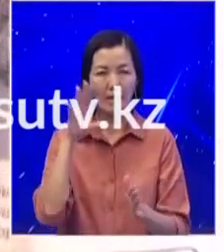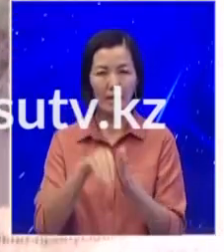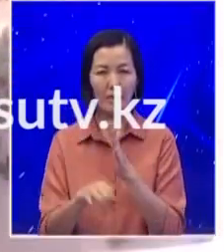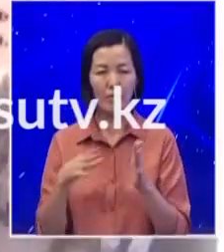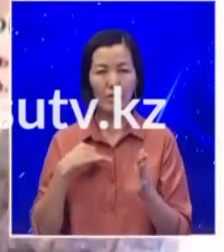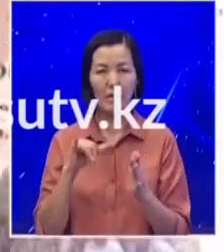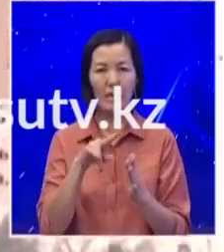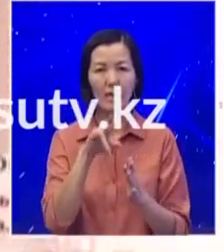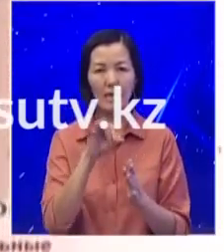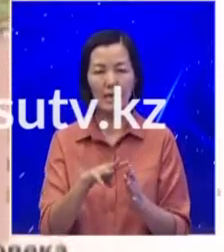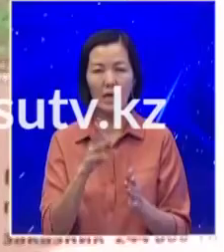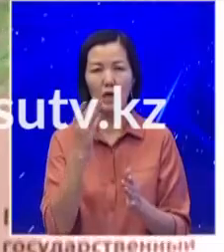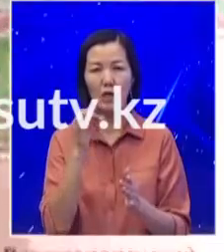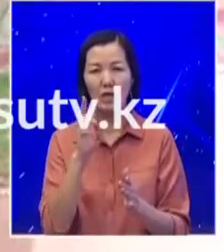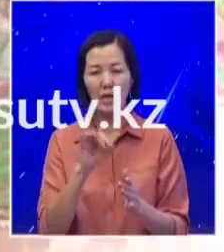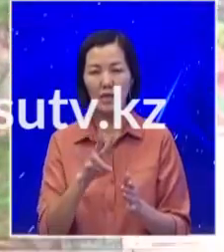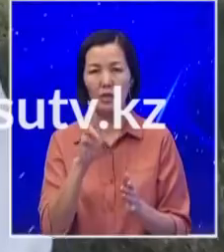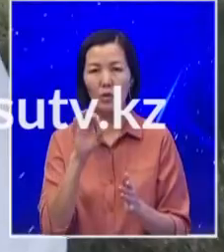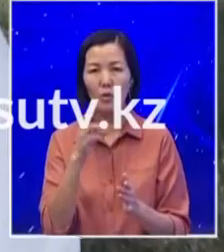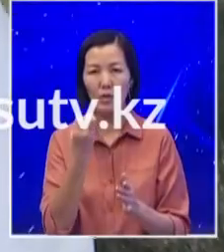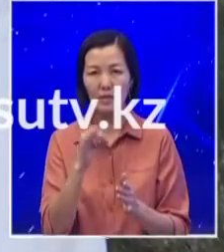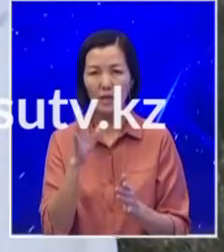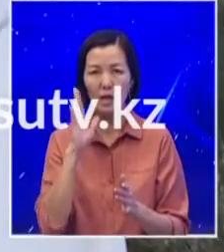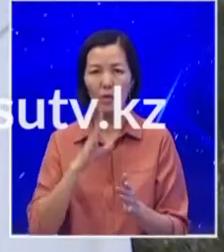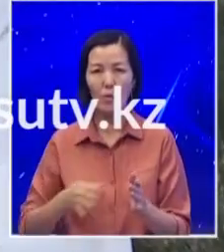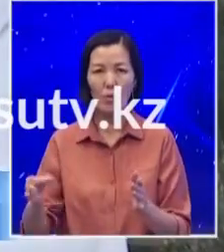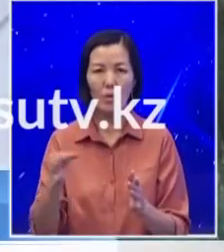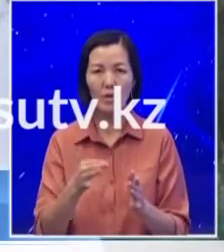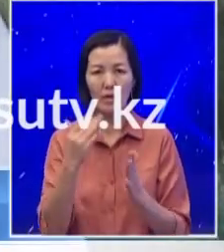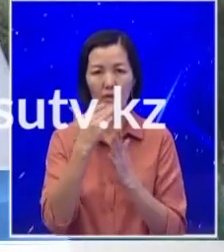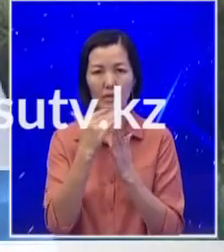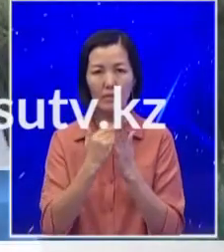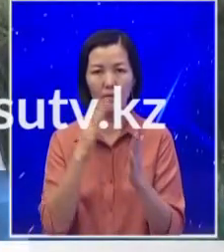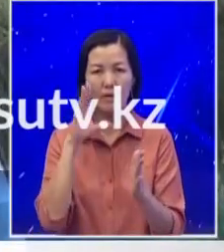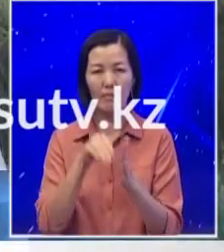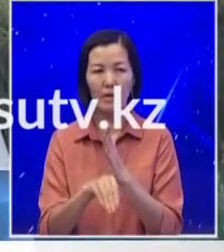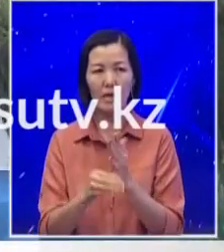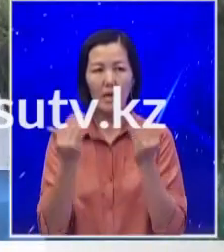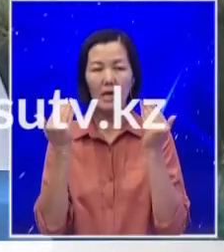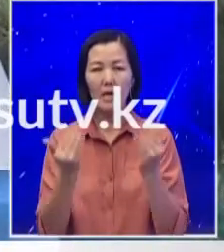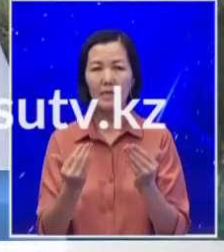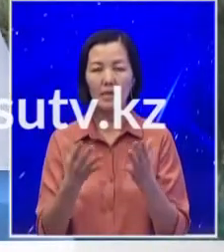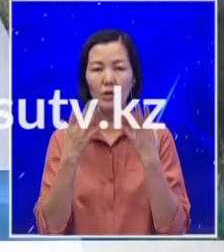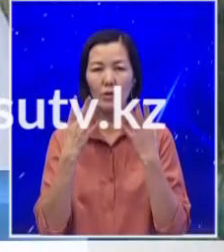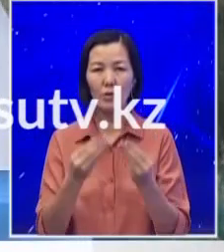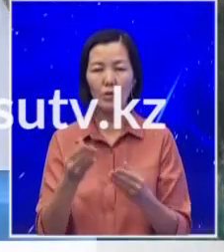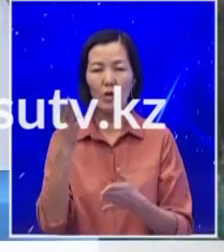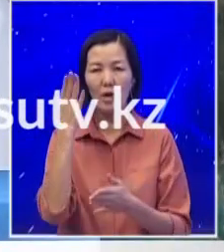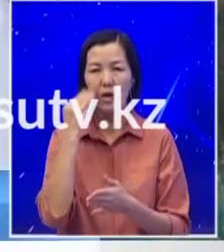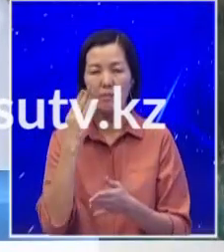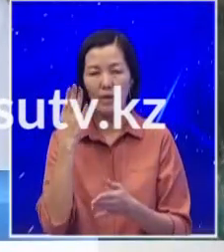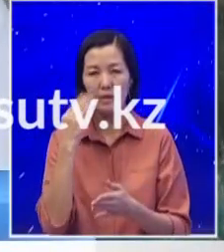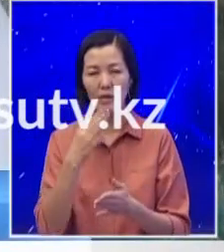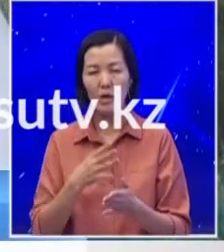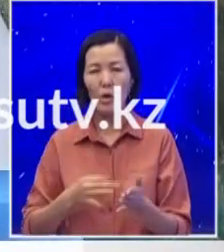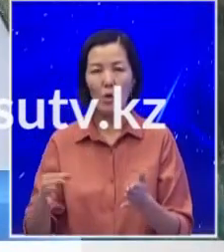Іле Алатауы, Шарын және Күлсай көлдері бар. Қазіргі таңда қарастырылып жатқан жобалар ол Алматы тау кластерінің